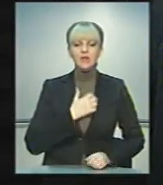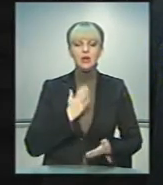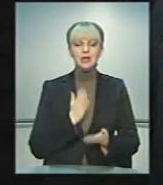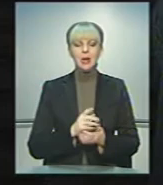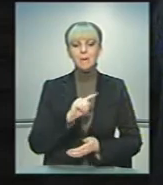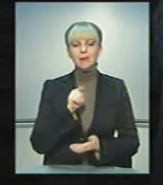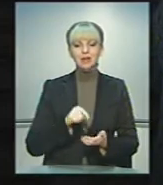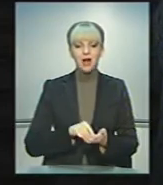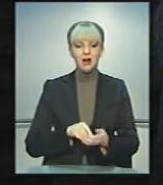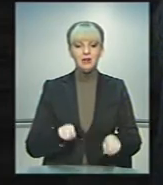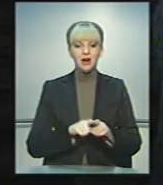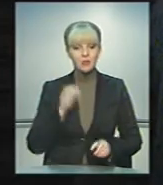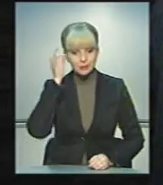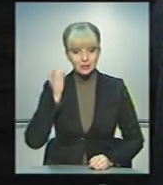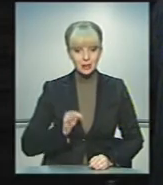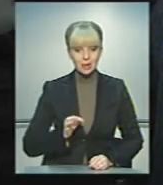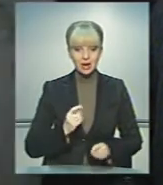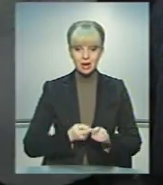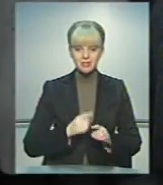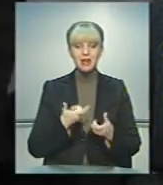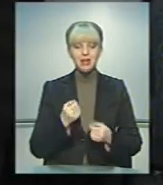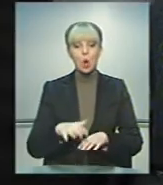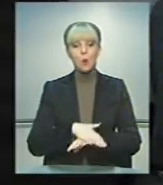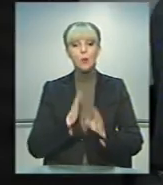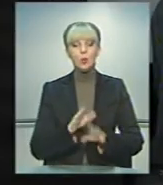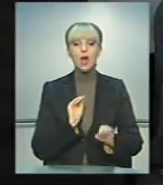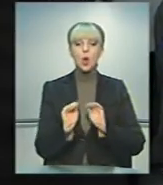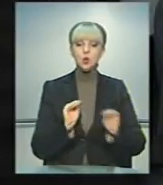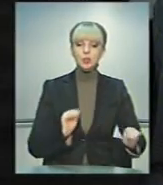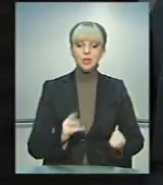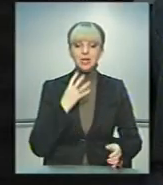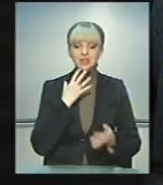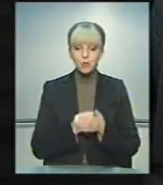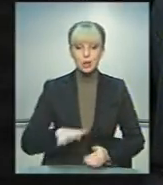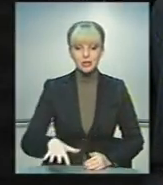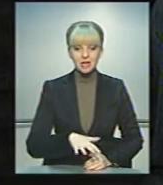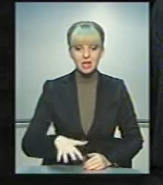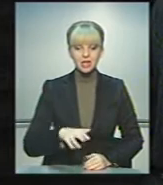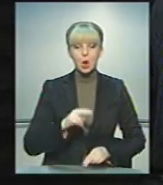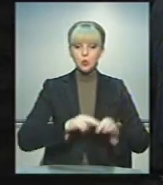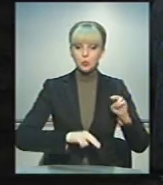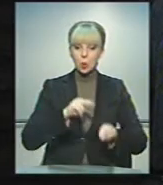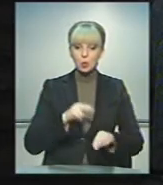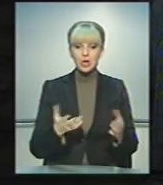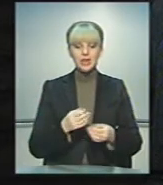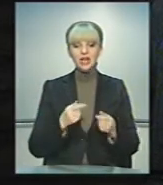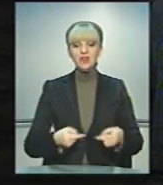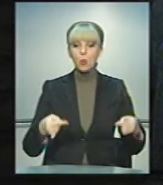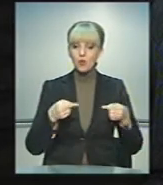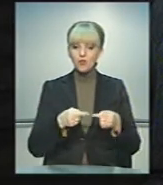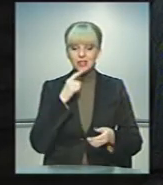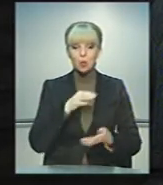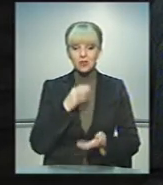є питання, так як і в Німеччині, це де громади будуть розміщувати на своїй території споруди, які відповідають